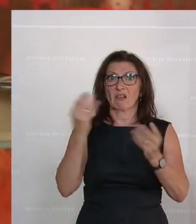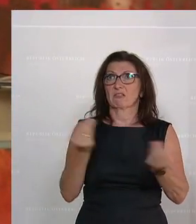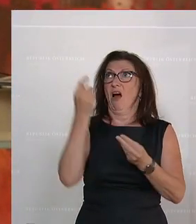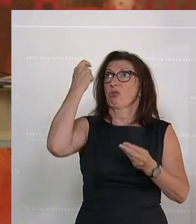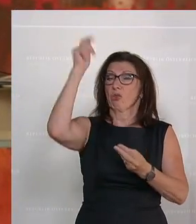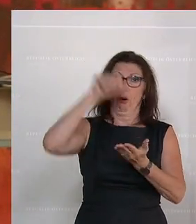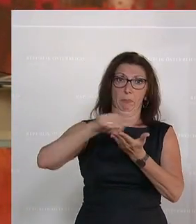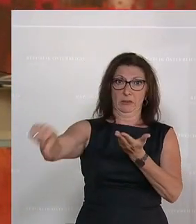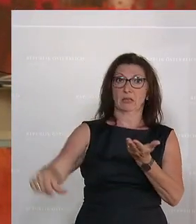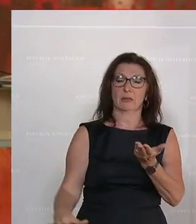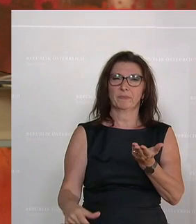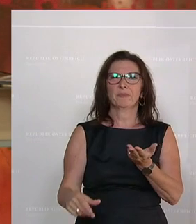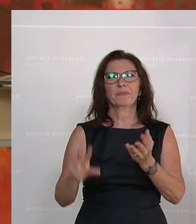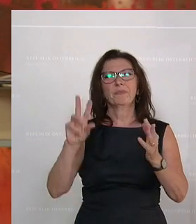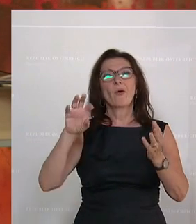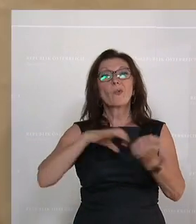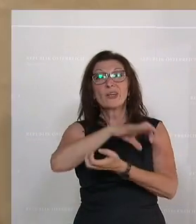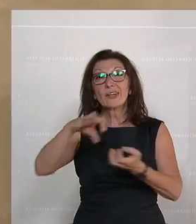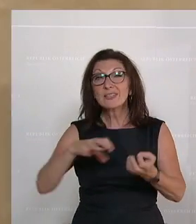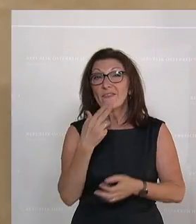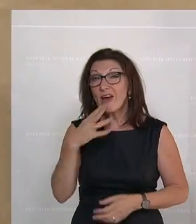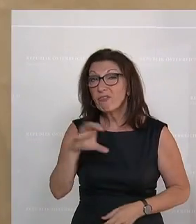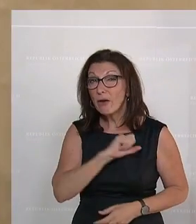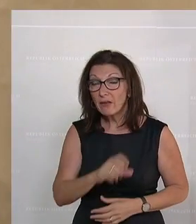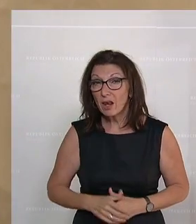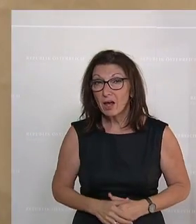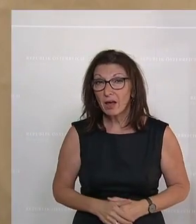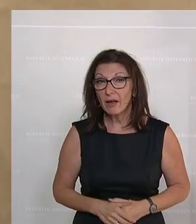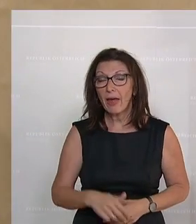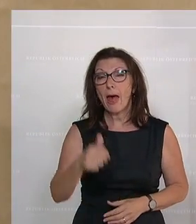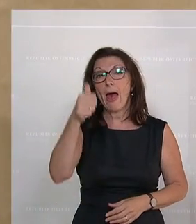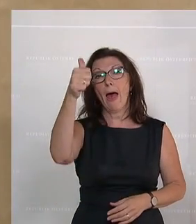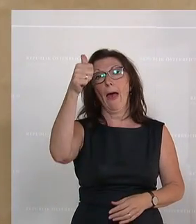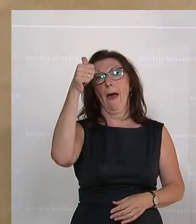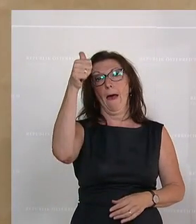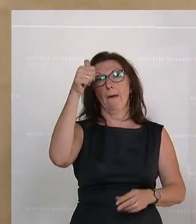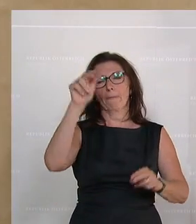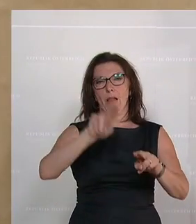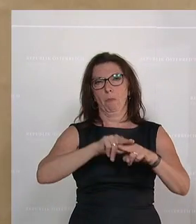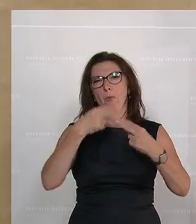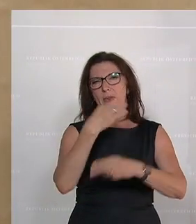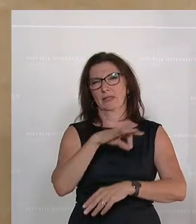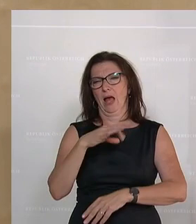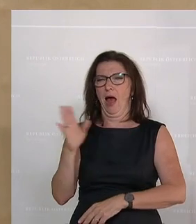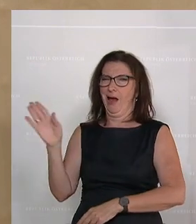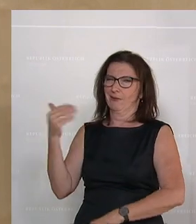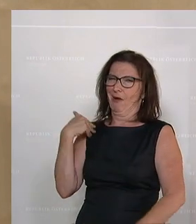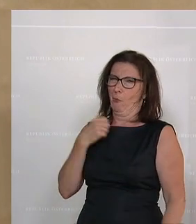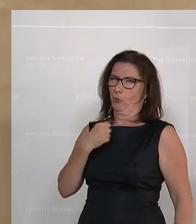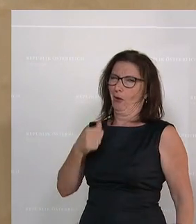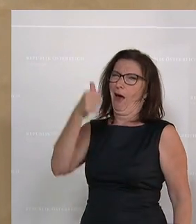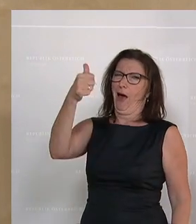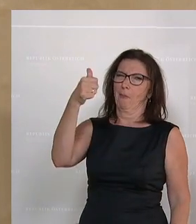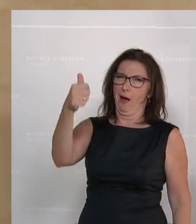satz zu den krisengewinnern einmal hat der bundeskanzler siege trat warme hat dass sie draht kolleginnen